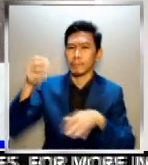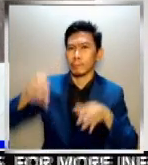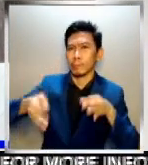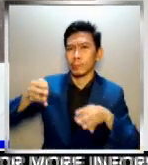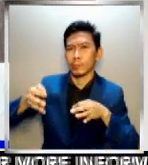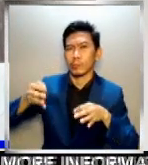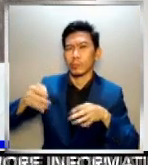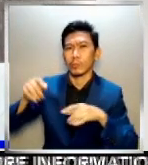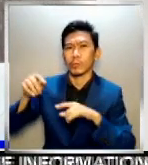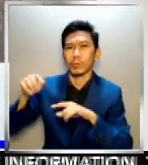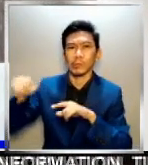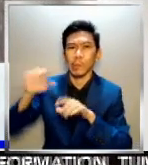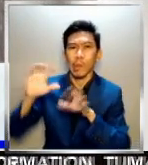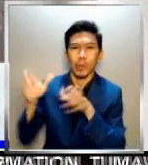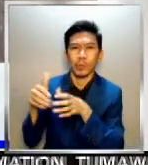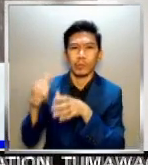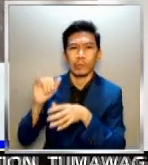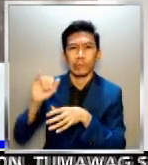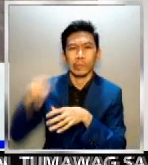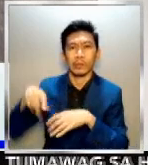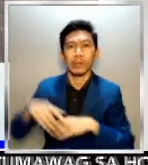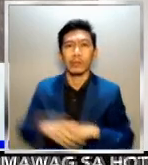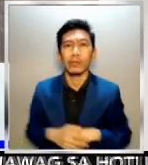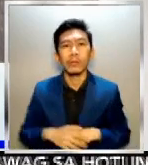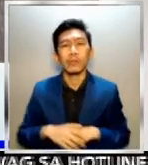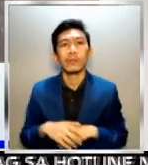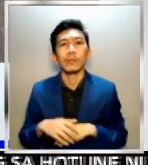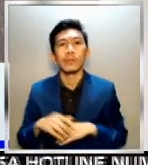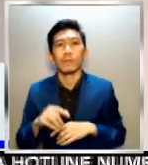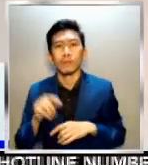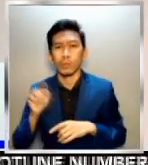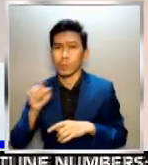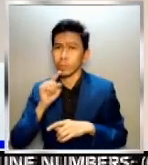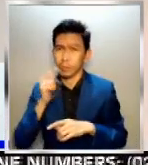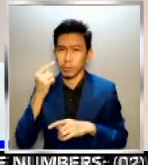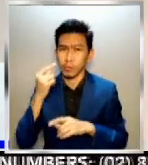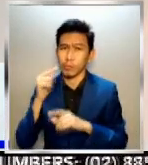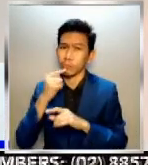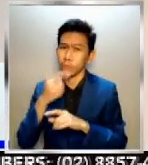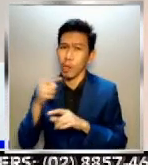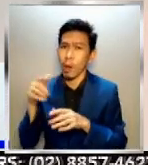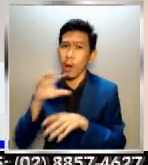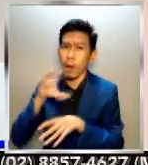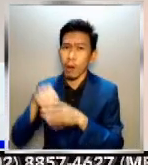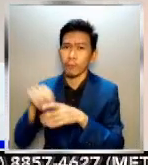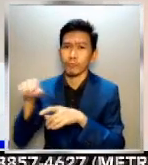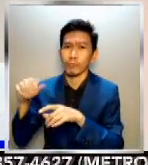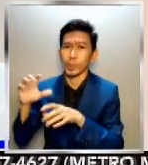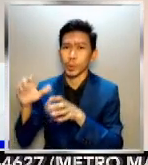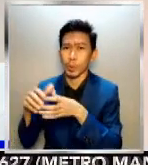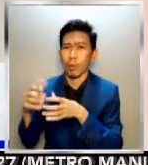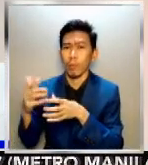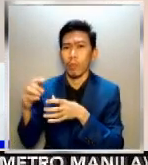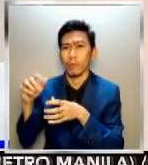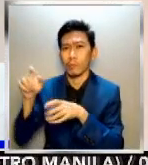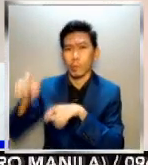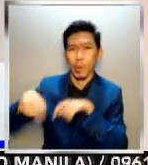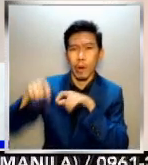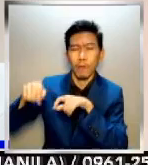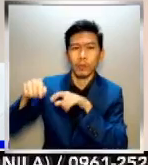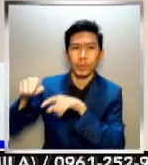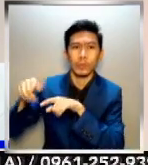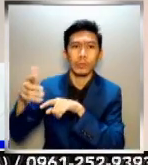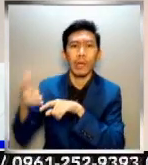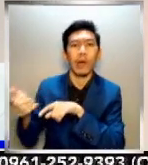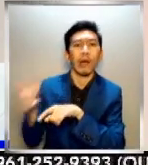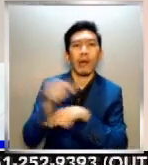Lenny, miyembro daw ng grupong tumututol sa pagmimina sa Andak Valley. Habang si Angel, grade 6 student sa Tribal Filipino Program of Surigao